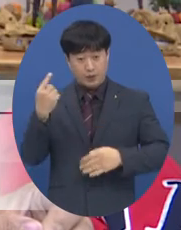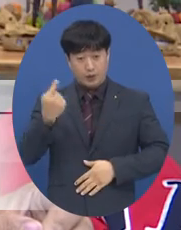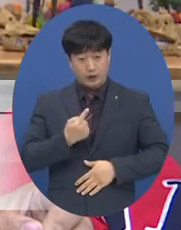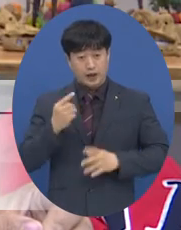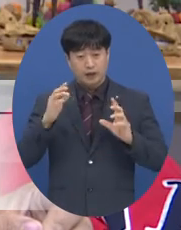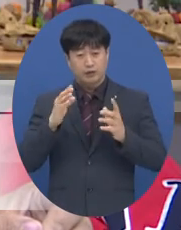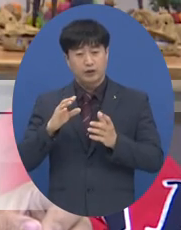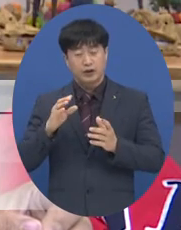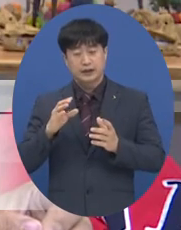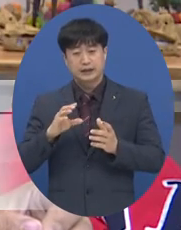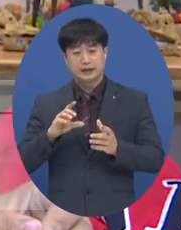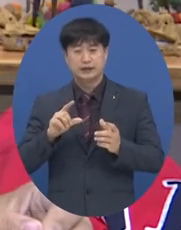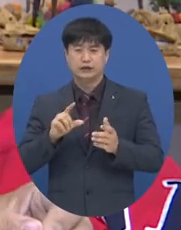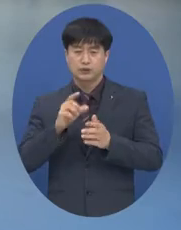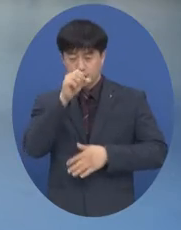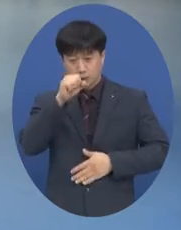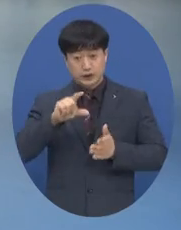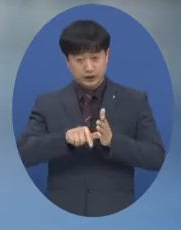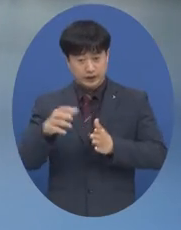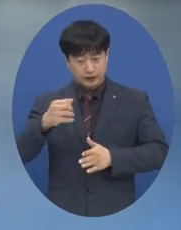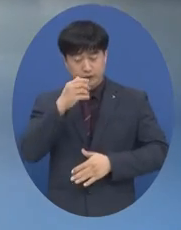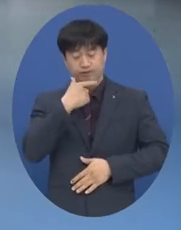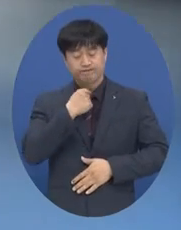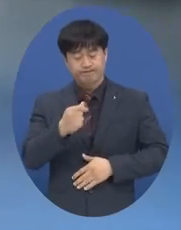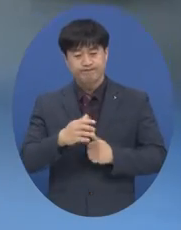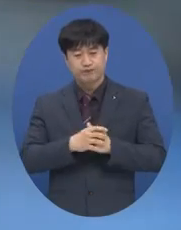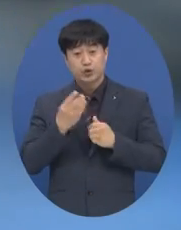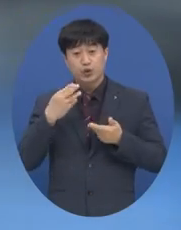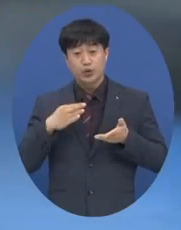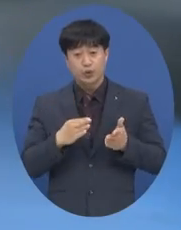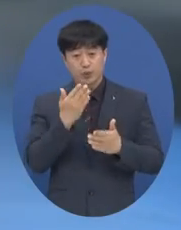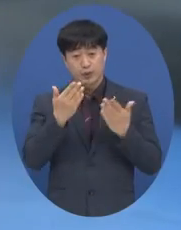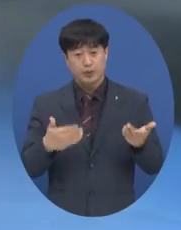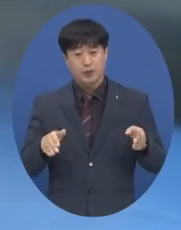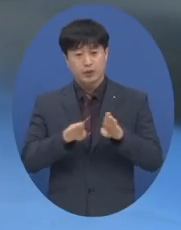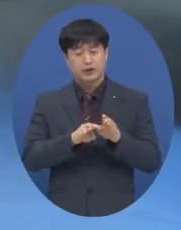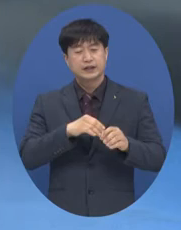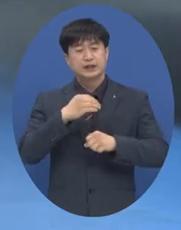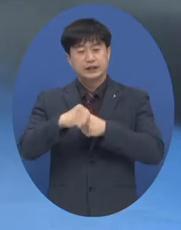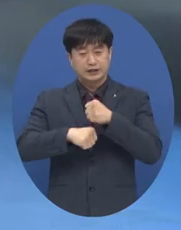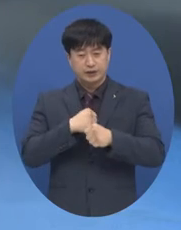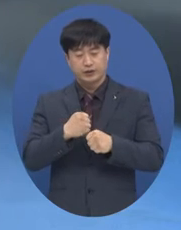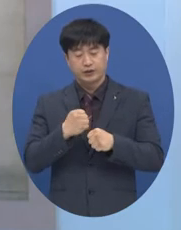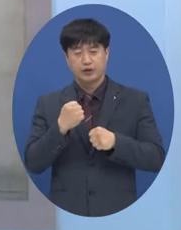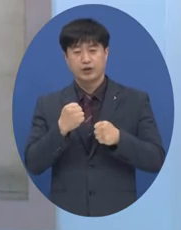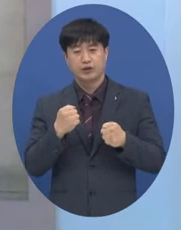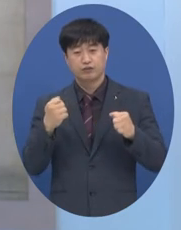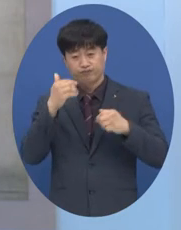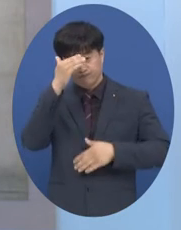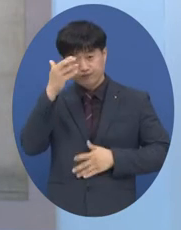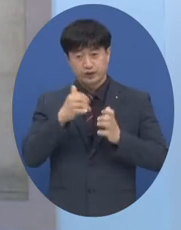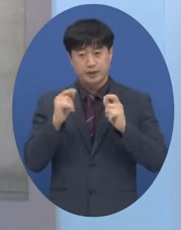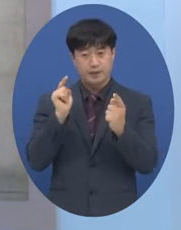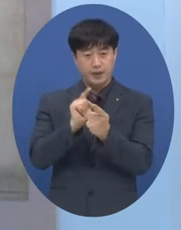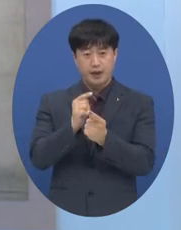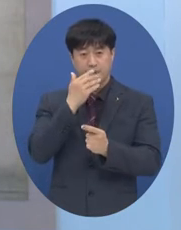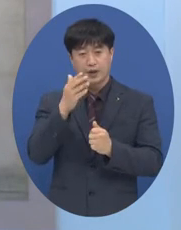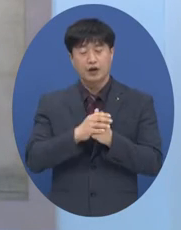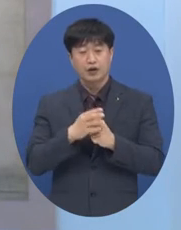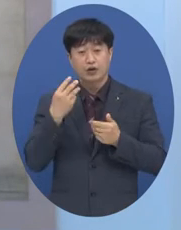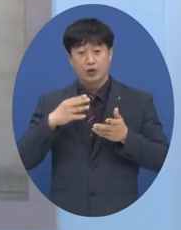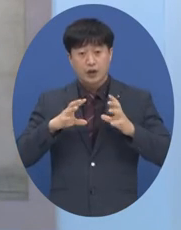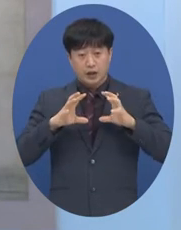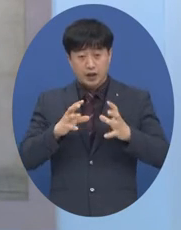좋은 시간을 보내고 싶어요. 경기도 박물관도 좀더 자유롭게 관람객들을 만납니다.